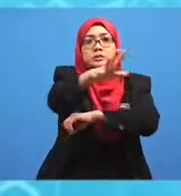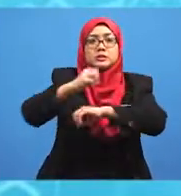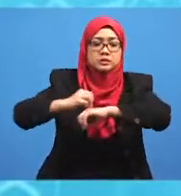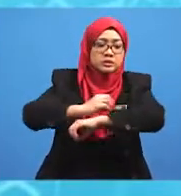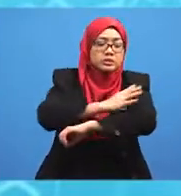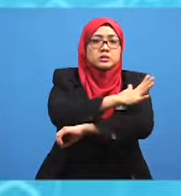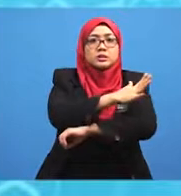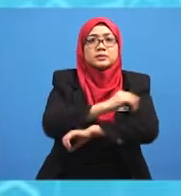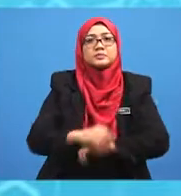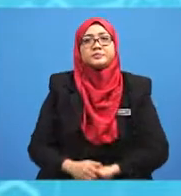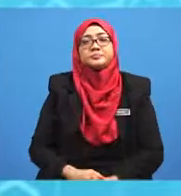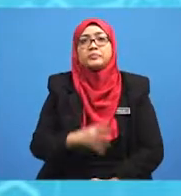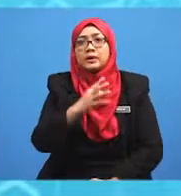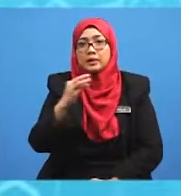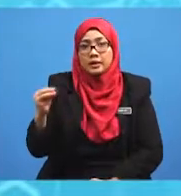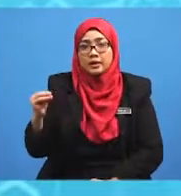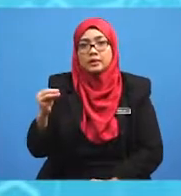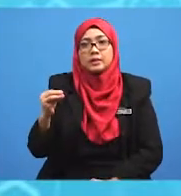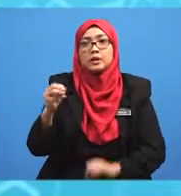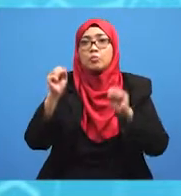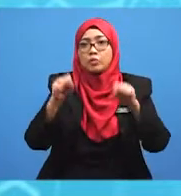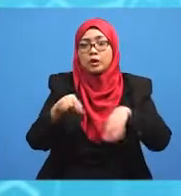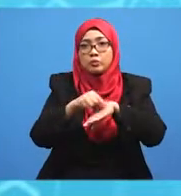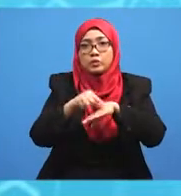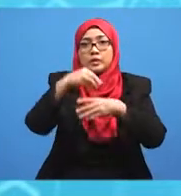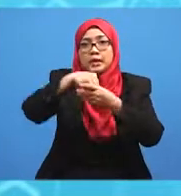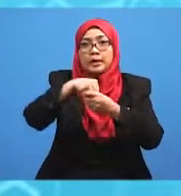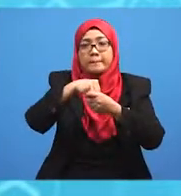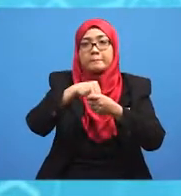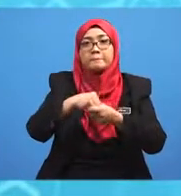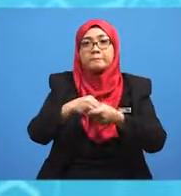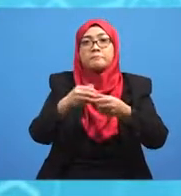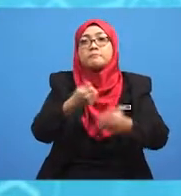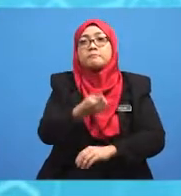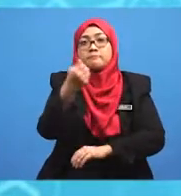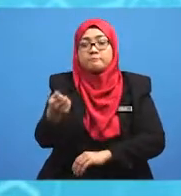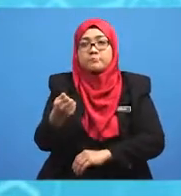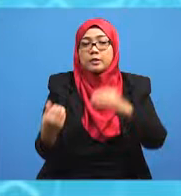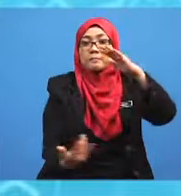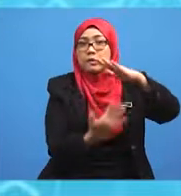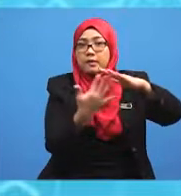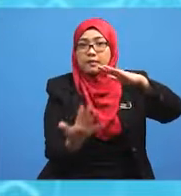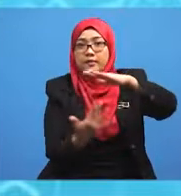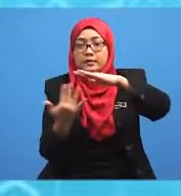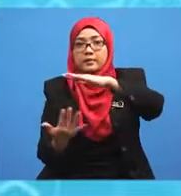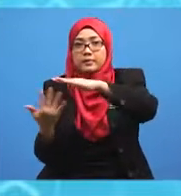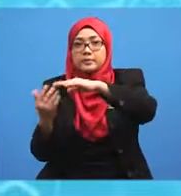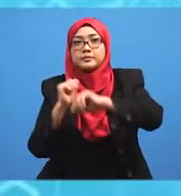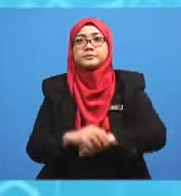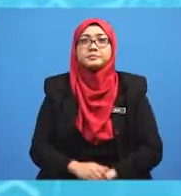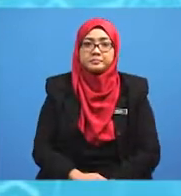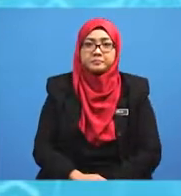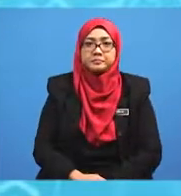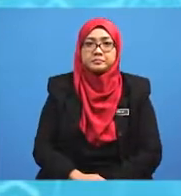dalam alat pengesanan kebakaran. Nitrium 24, untuk menentukan kedudukan darah beku dalam salur